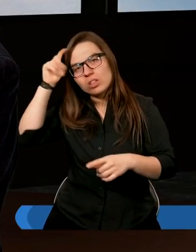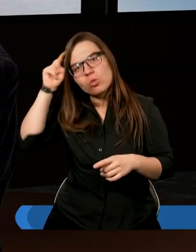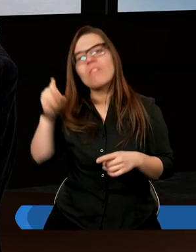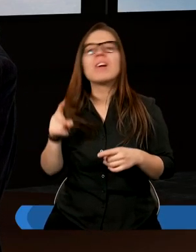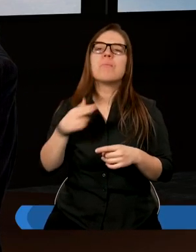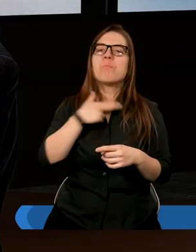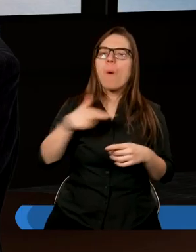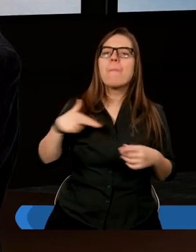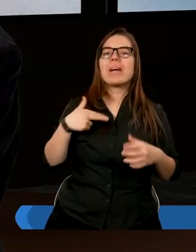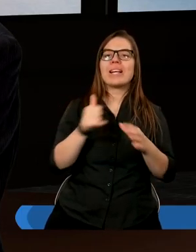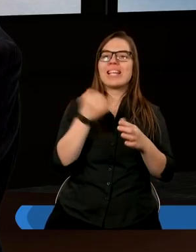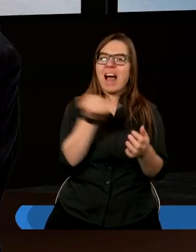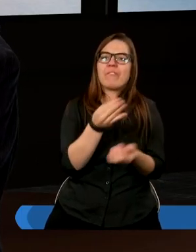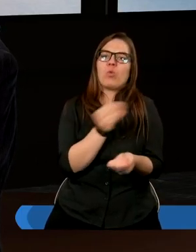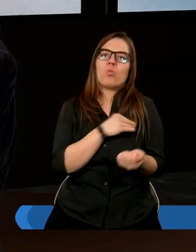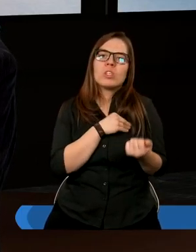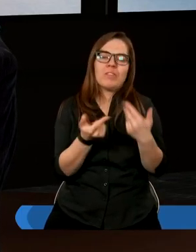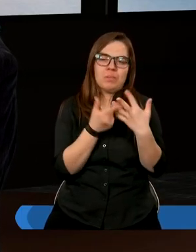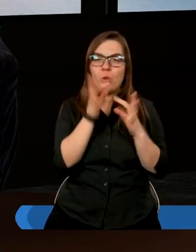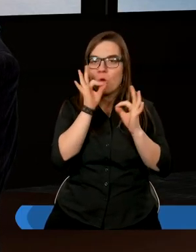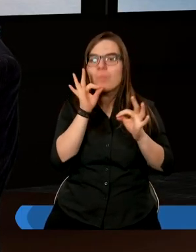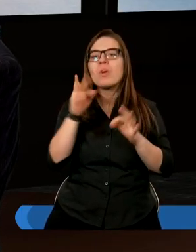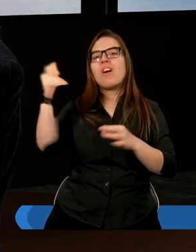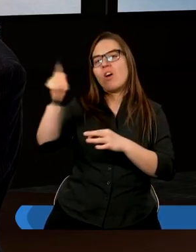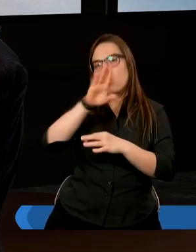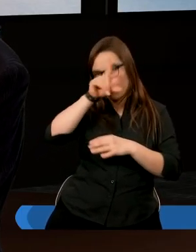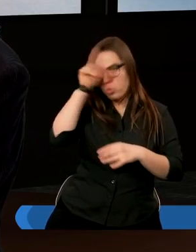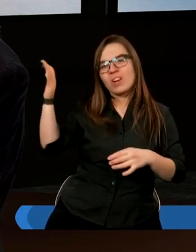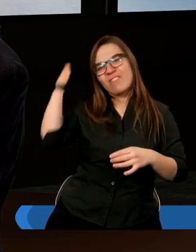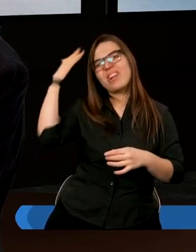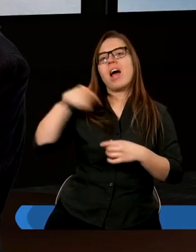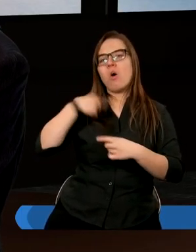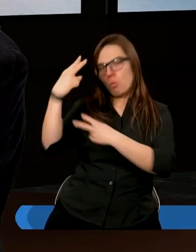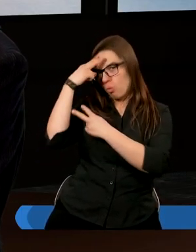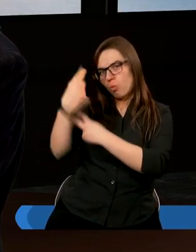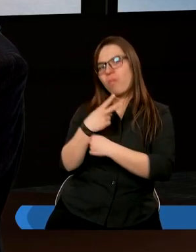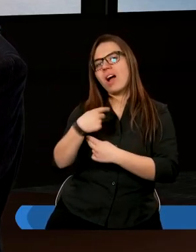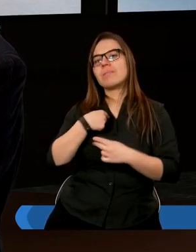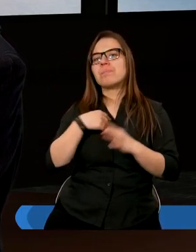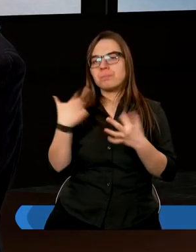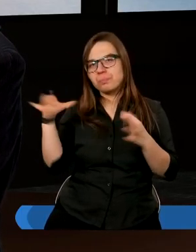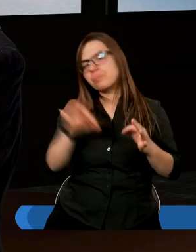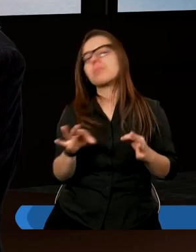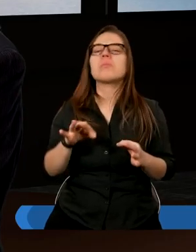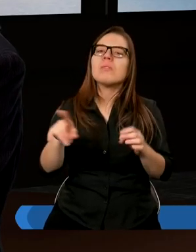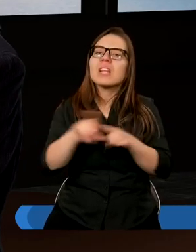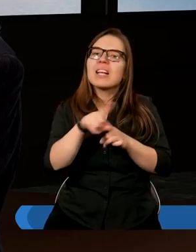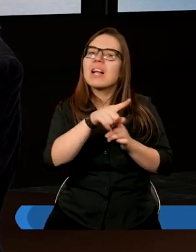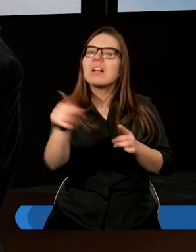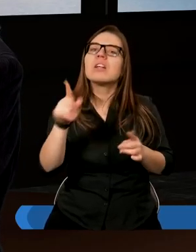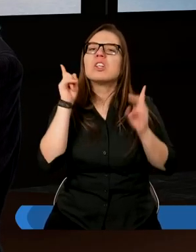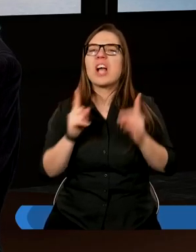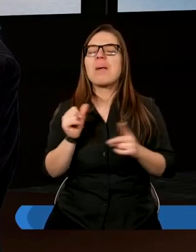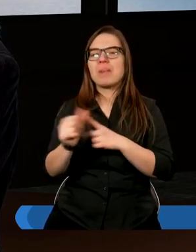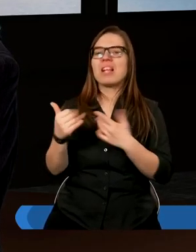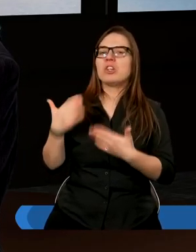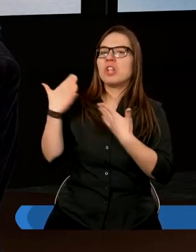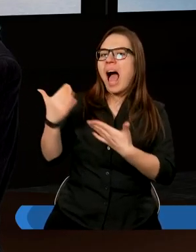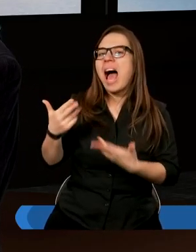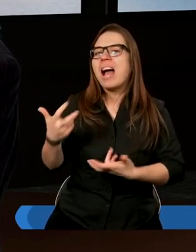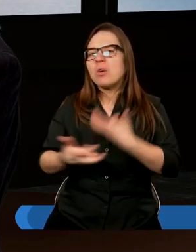próbowaliśmy im też już mówić, ale bywa inaczej. Bywa też tak, że ktoś jest bardzo szlachetny, bardzo